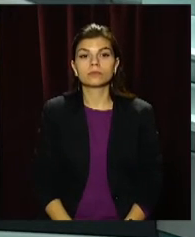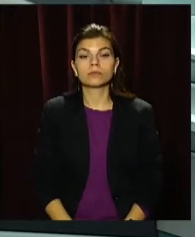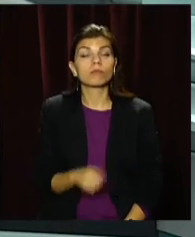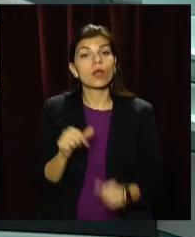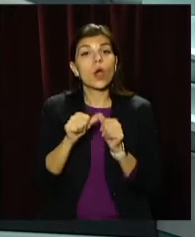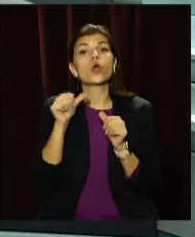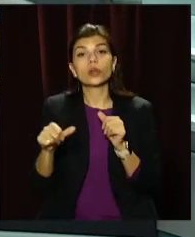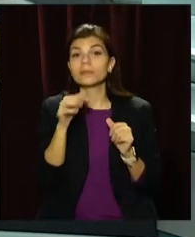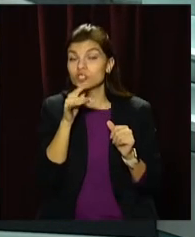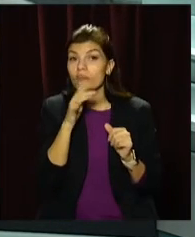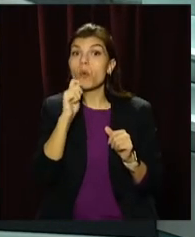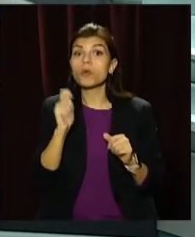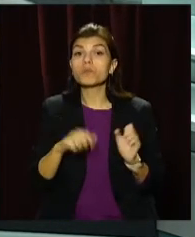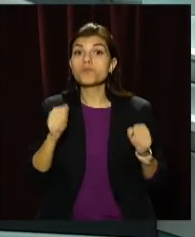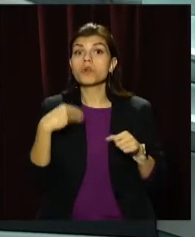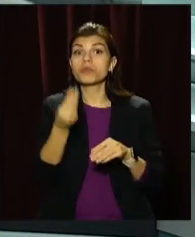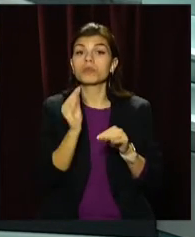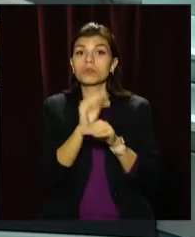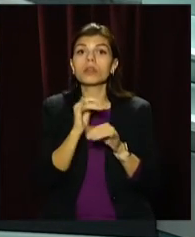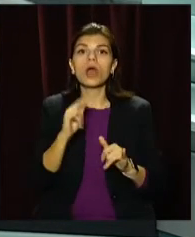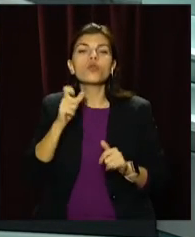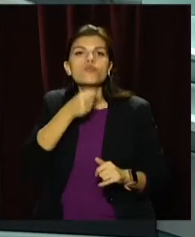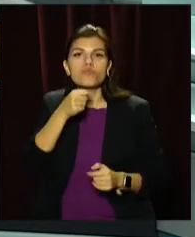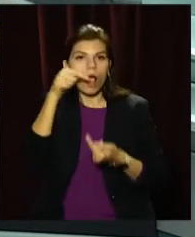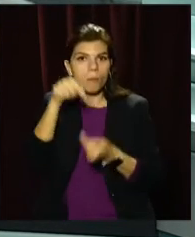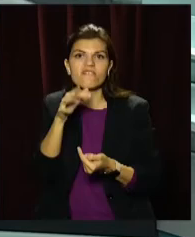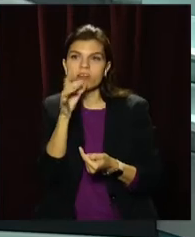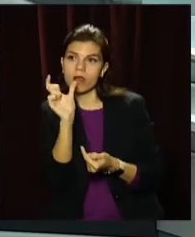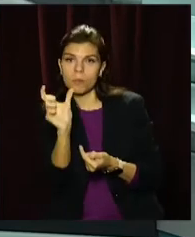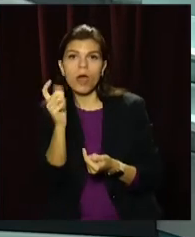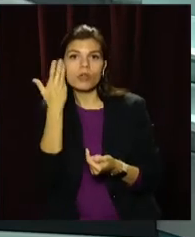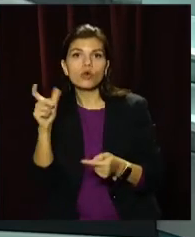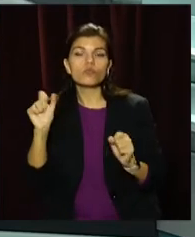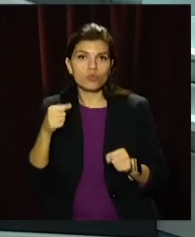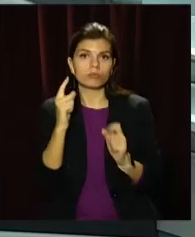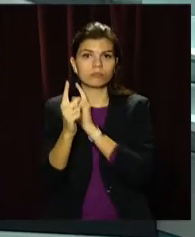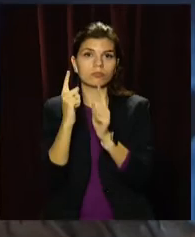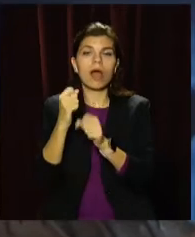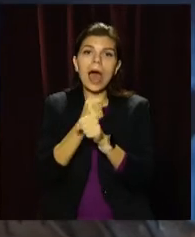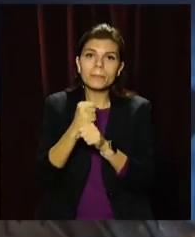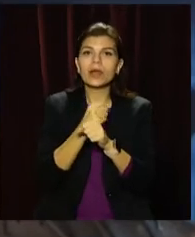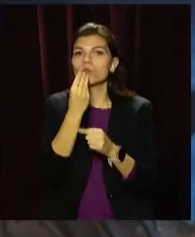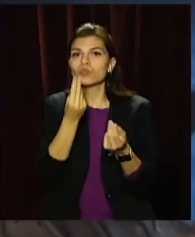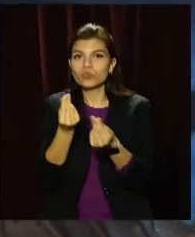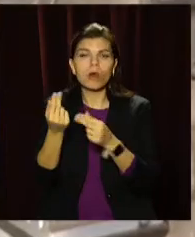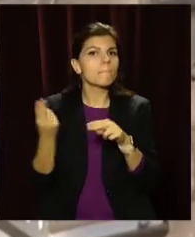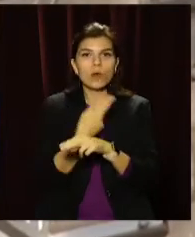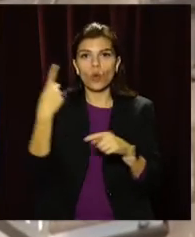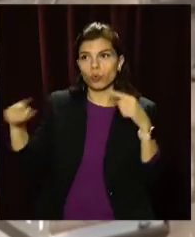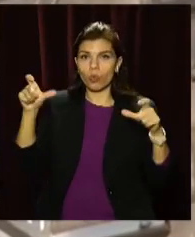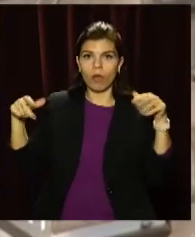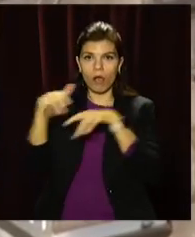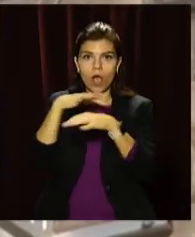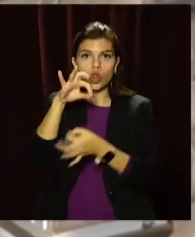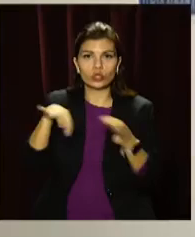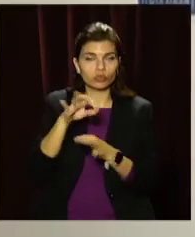Окремий час в Україні можуть вести час для літніх людей, коли вони зможуть скуплятися в аптеках та крамницях без сторонніх. Про це